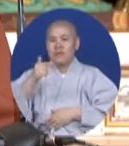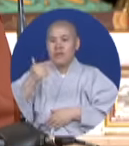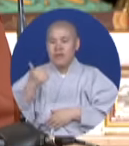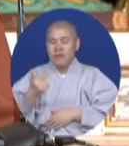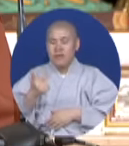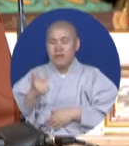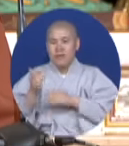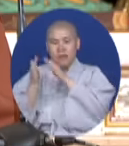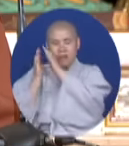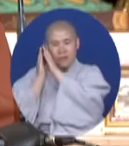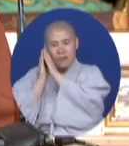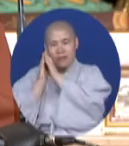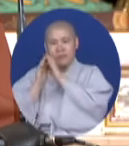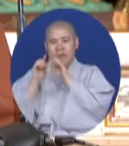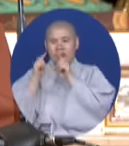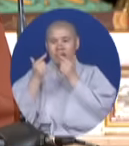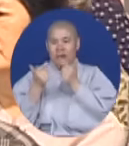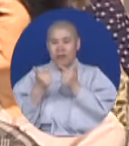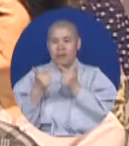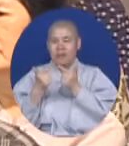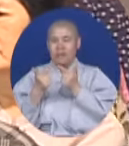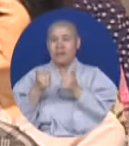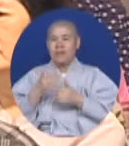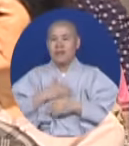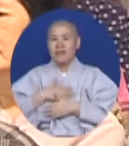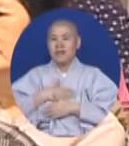술자 잠자지 않은 잠 깨어있는 자신이 있잖아요.